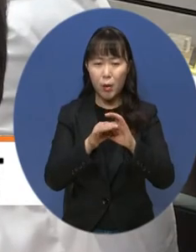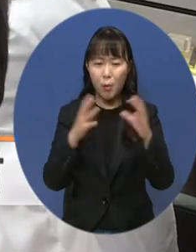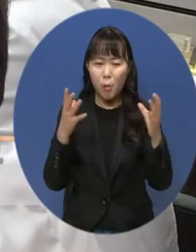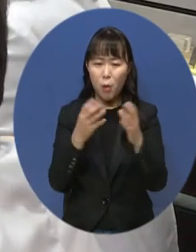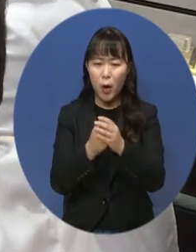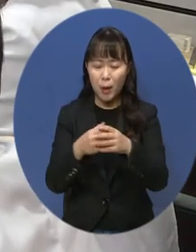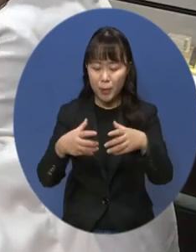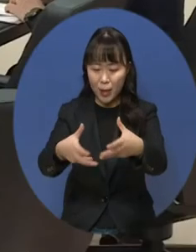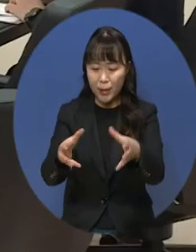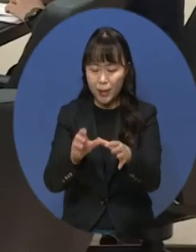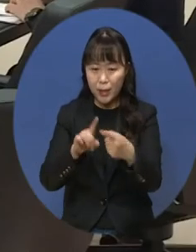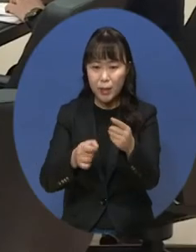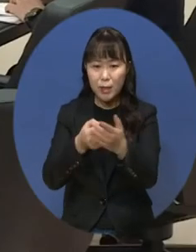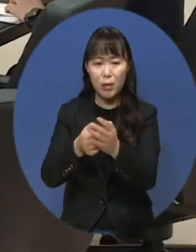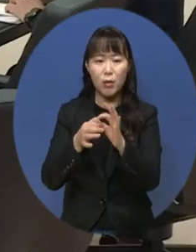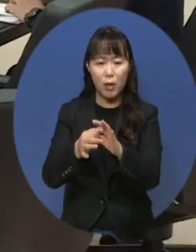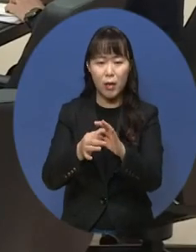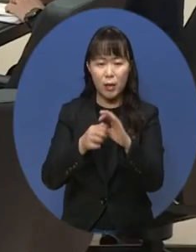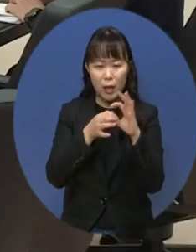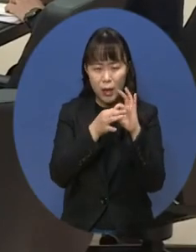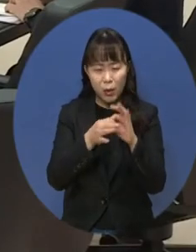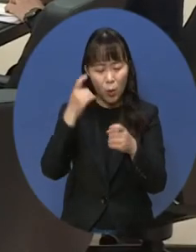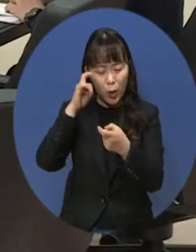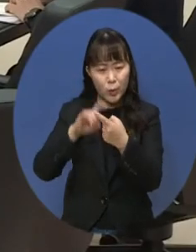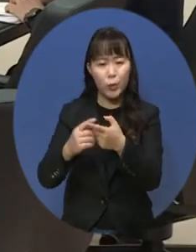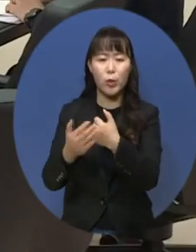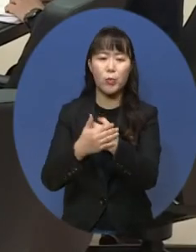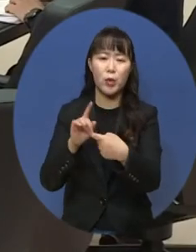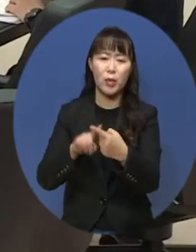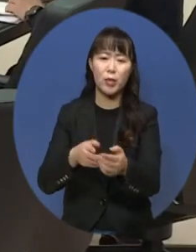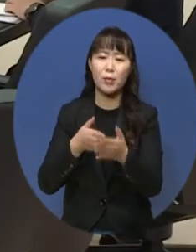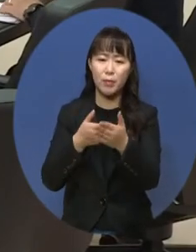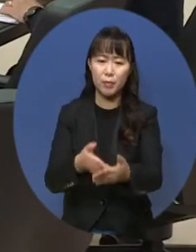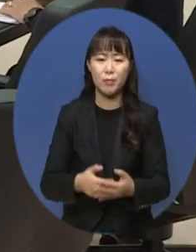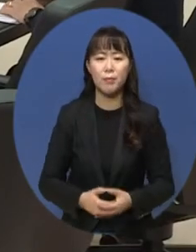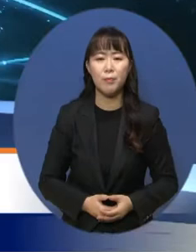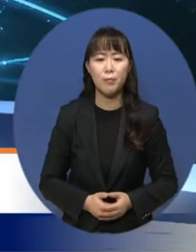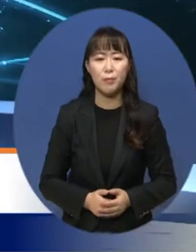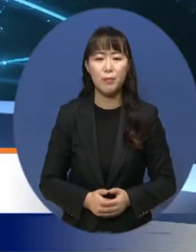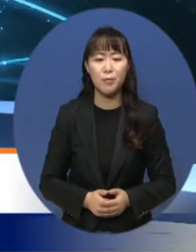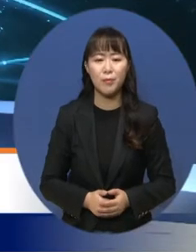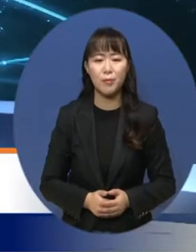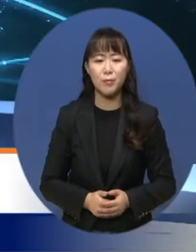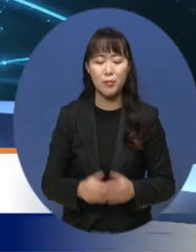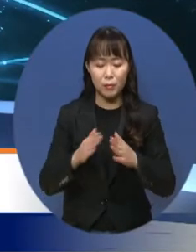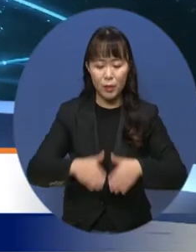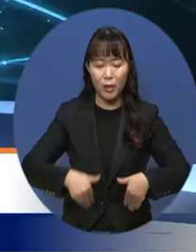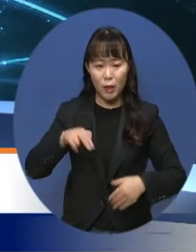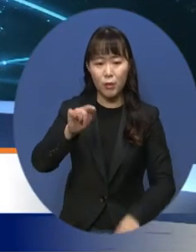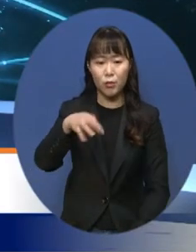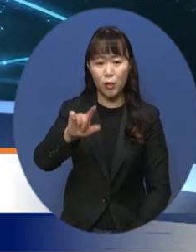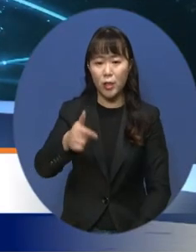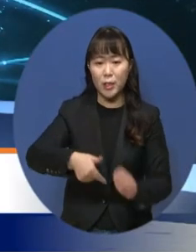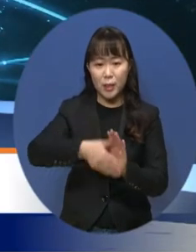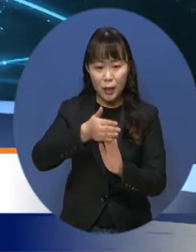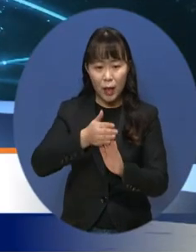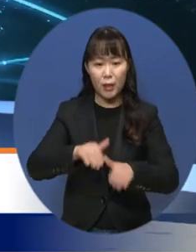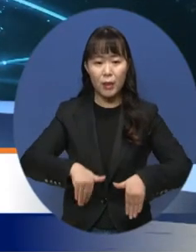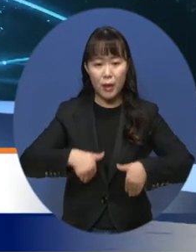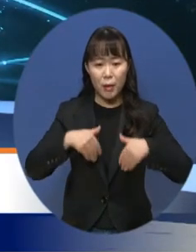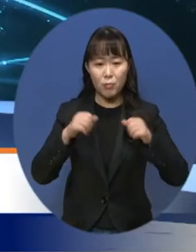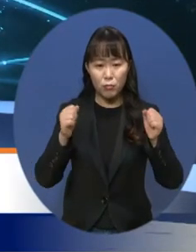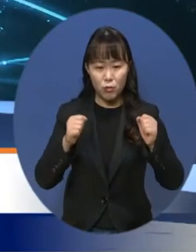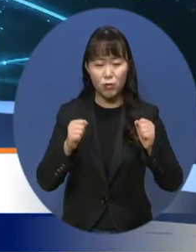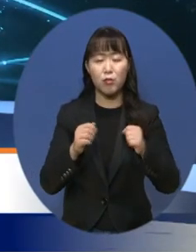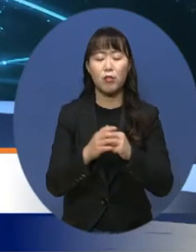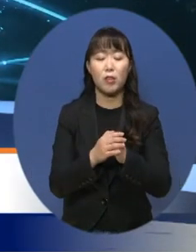국가첨단의료복합단지 지정에 대해 지속적인 관심과 협조를 요청했습니다. 전라남도 순천시가 남북